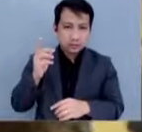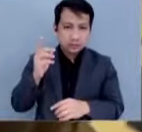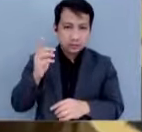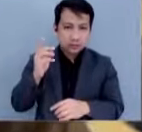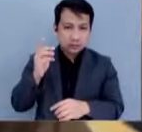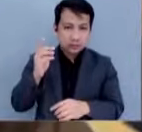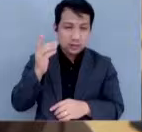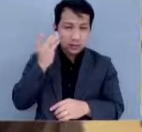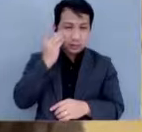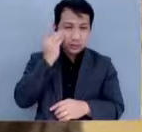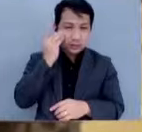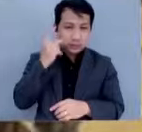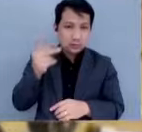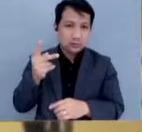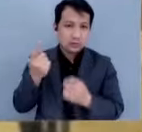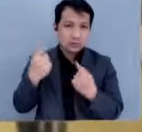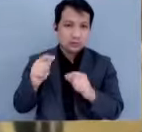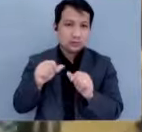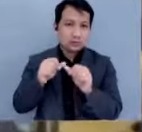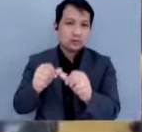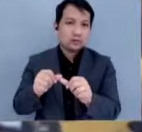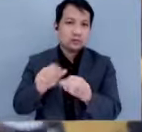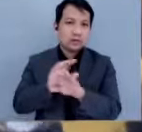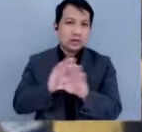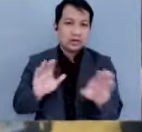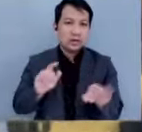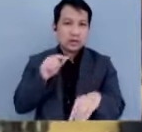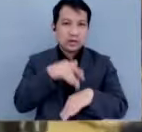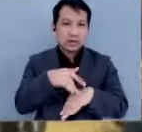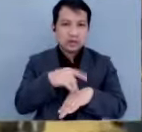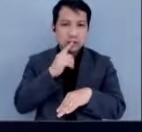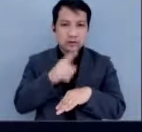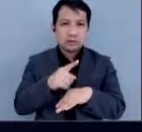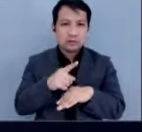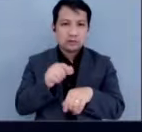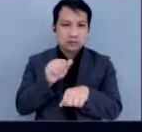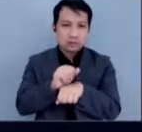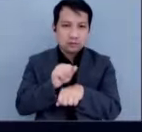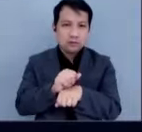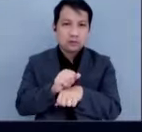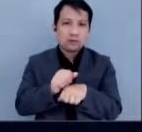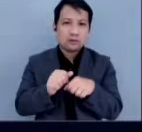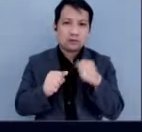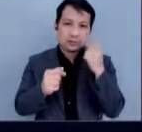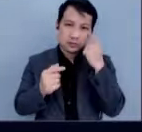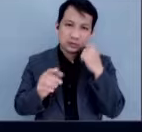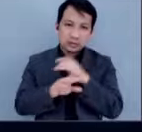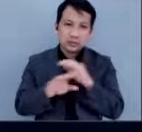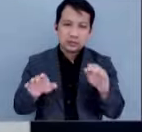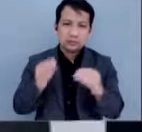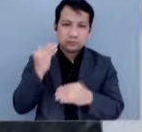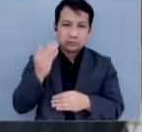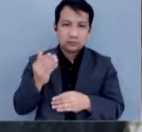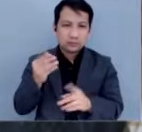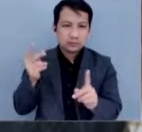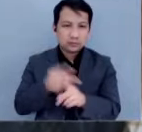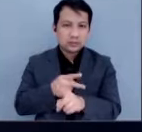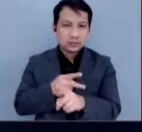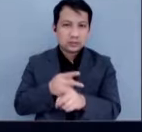kaya sinikap din ni Catherine na hindi maapektuhan ang kanyang trabaho. Ayaw niya rin daw magmukhang pa-victim sa